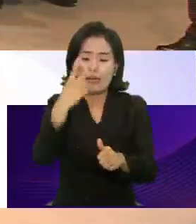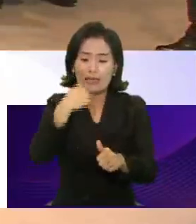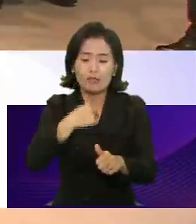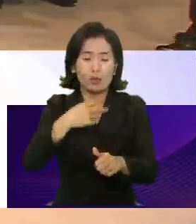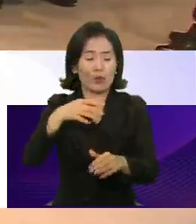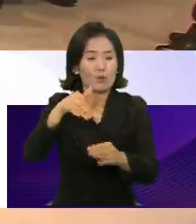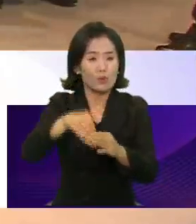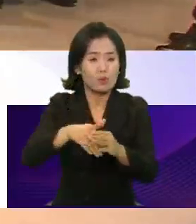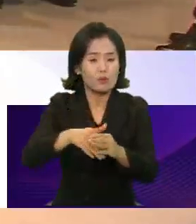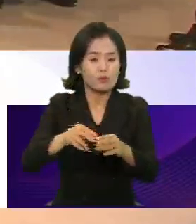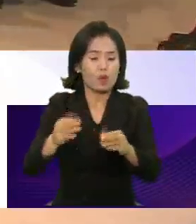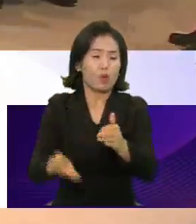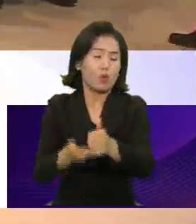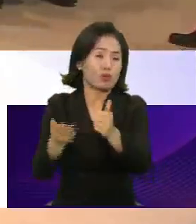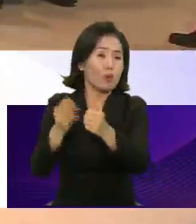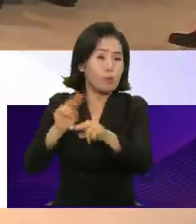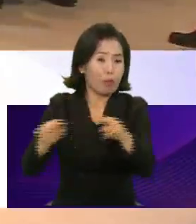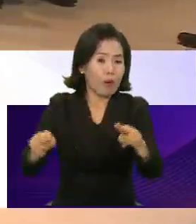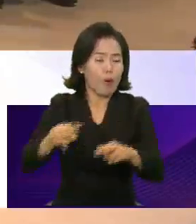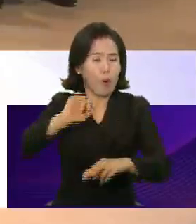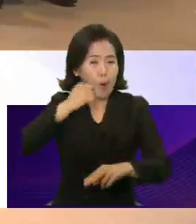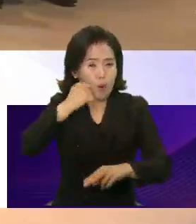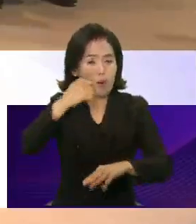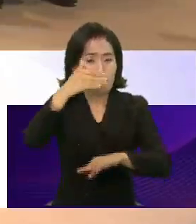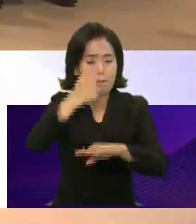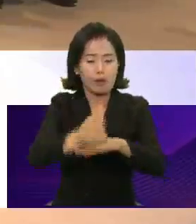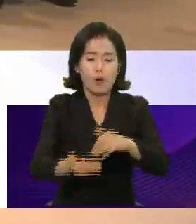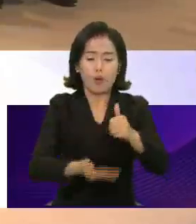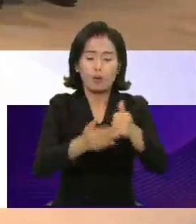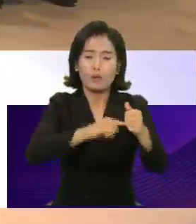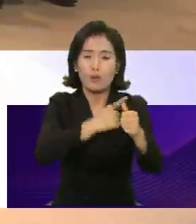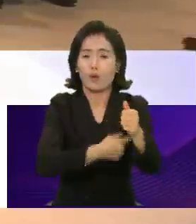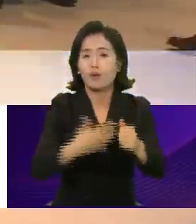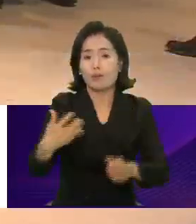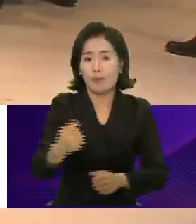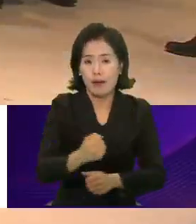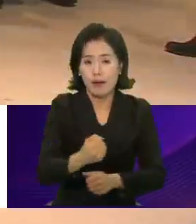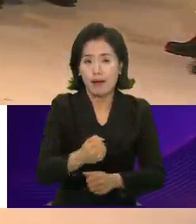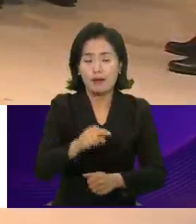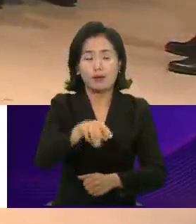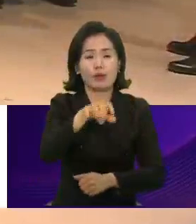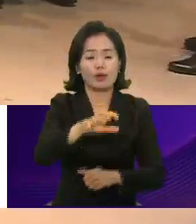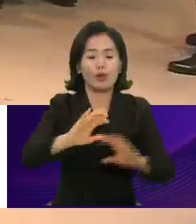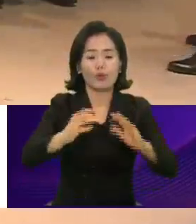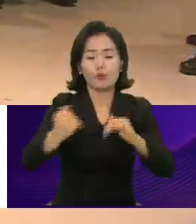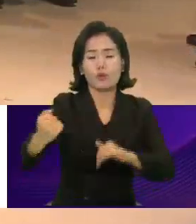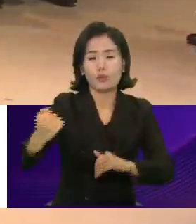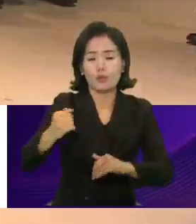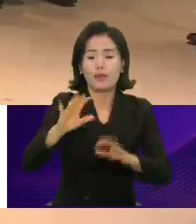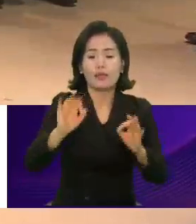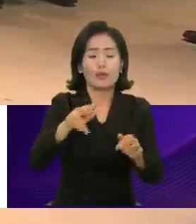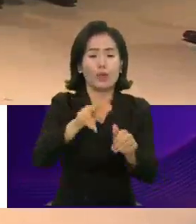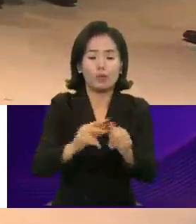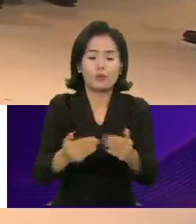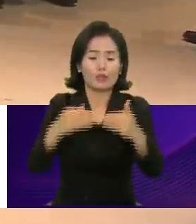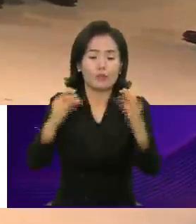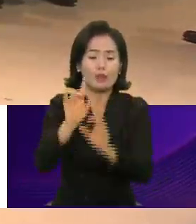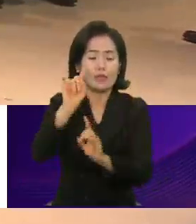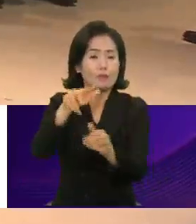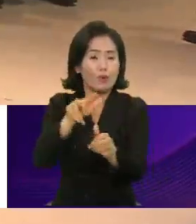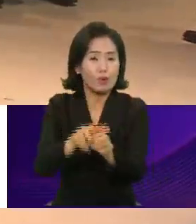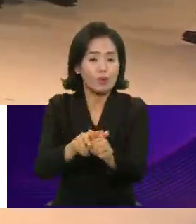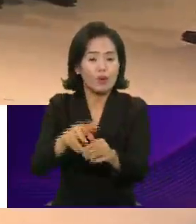이중투표 의혹으로 공천이 취소되면서 우여곡절 끝에 공천권을 따냈습니다. 여기에 국민의힘 김영석, 진보당 이성수